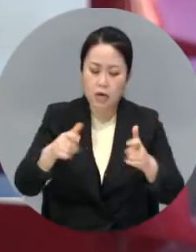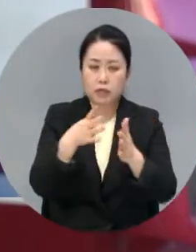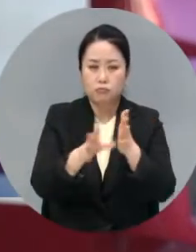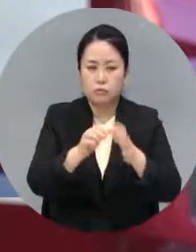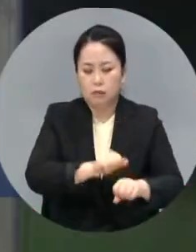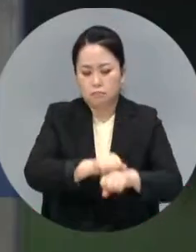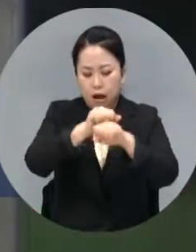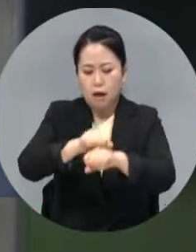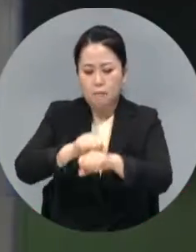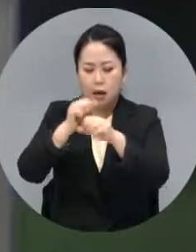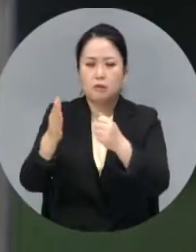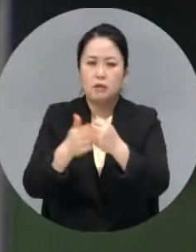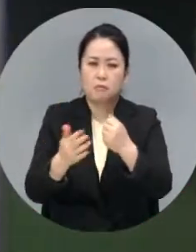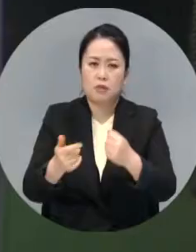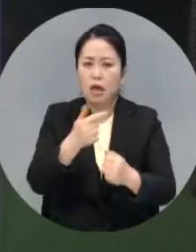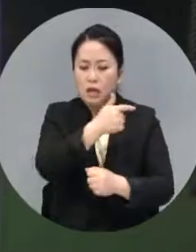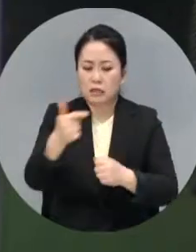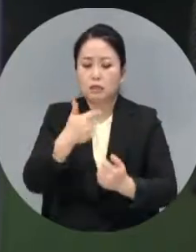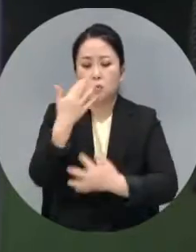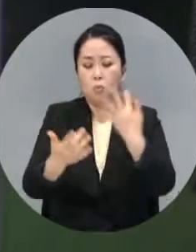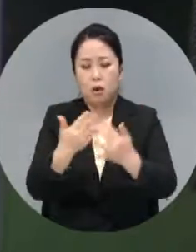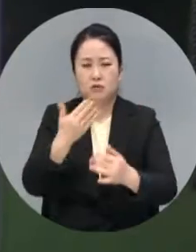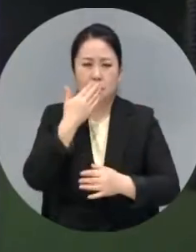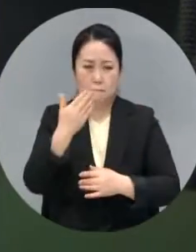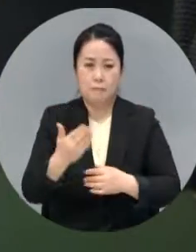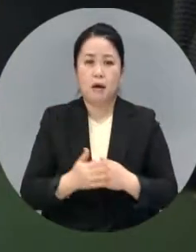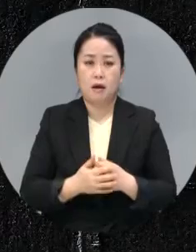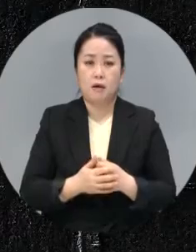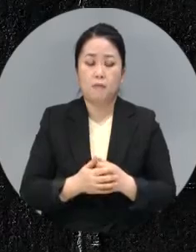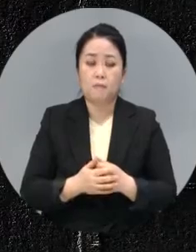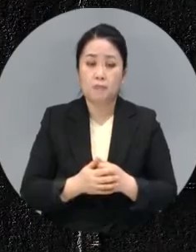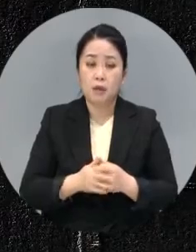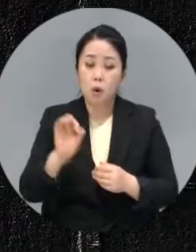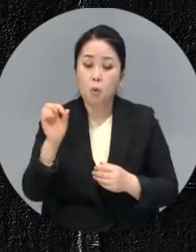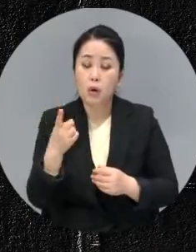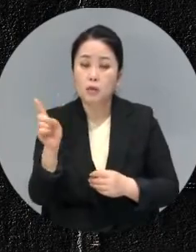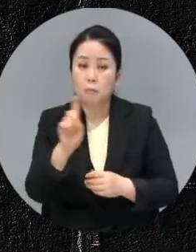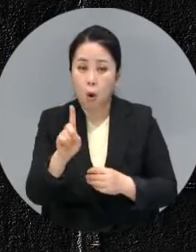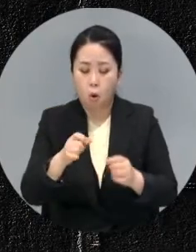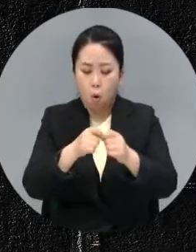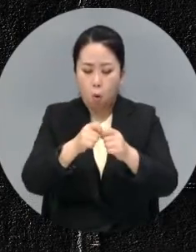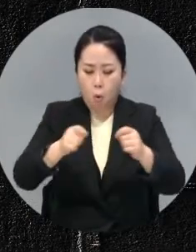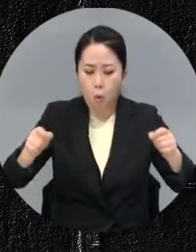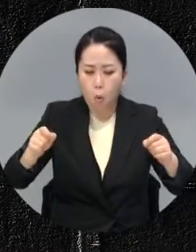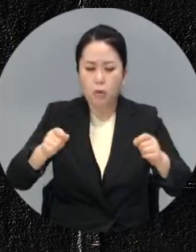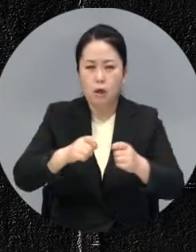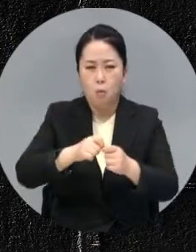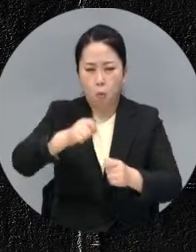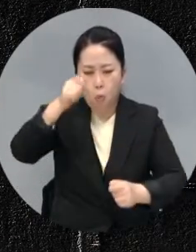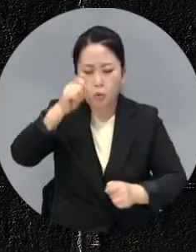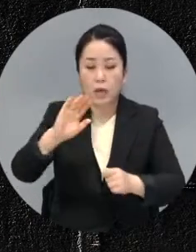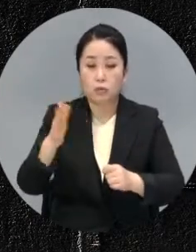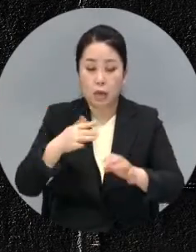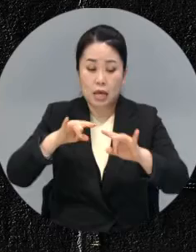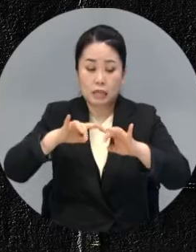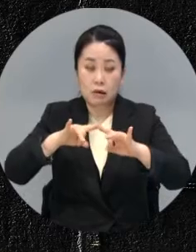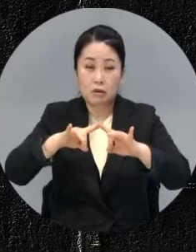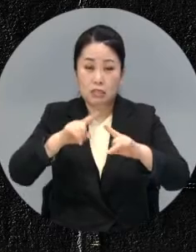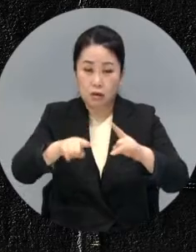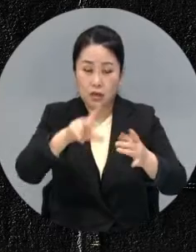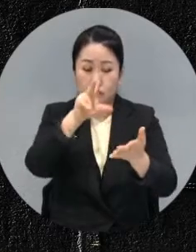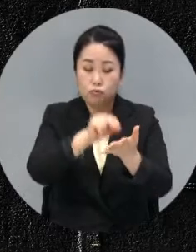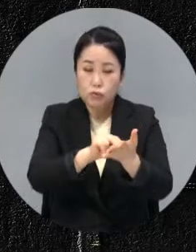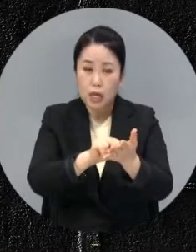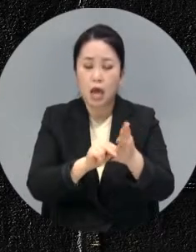가능성이 아주 큽니다 원인을 살펴봤습니다 노후 전선에서 발생한 전기합선 같은 전기적 요인이